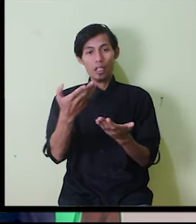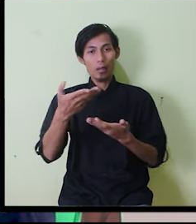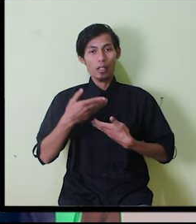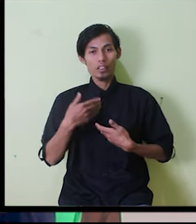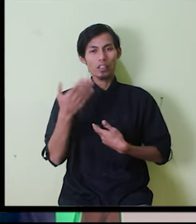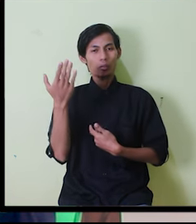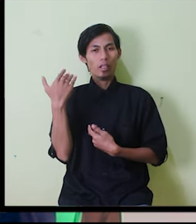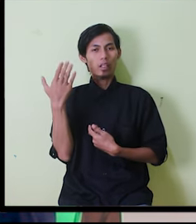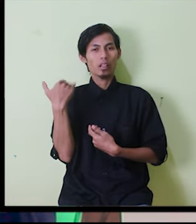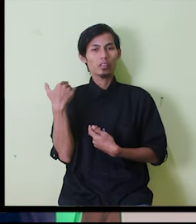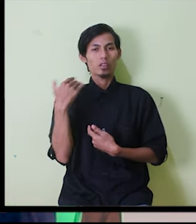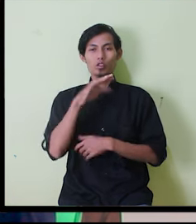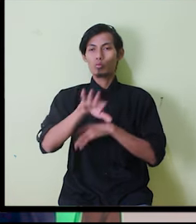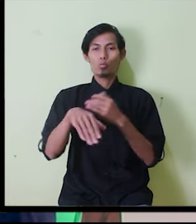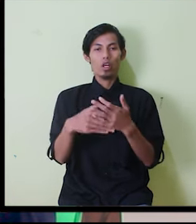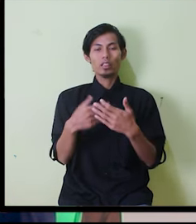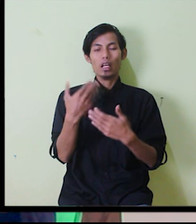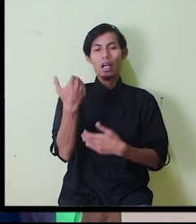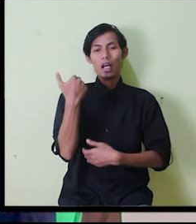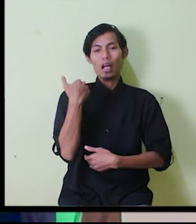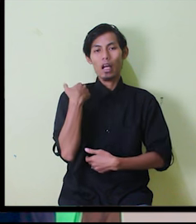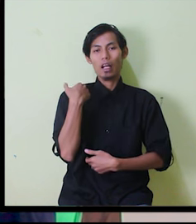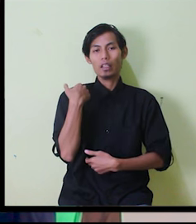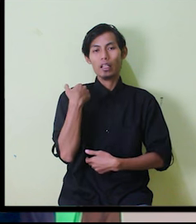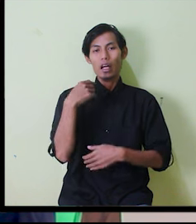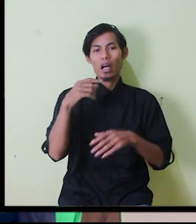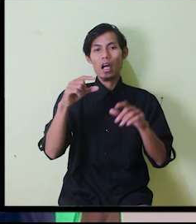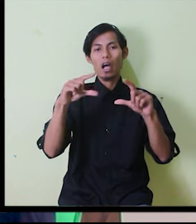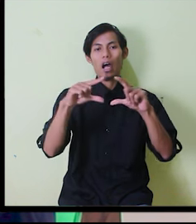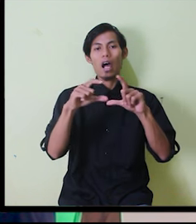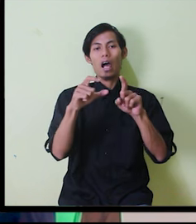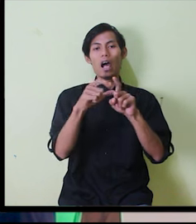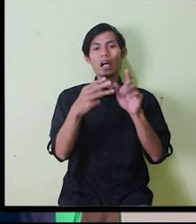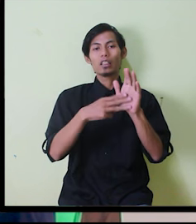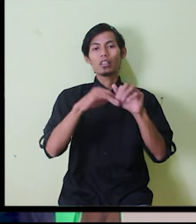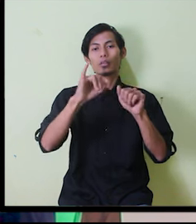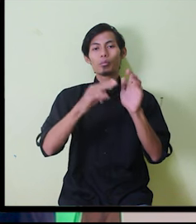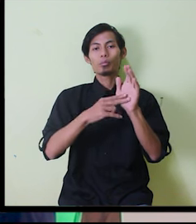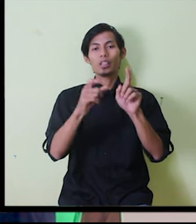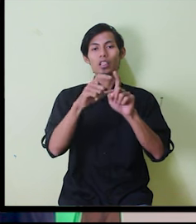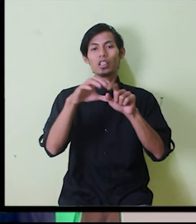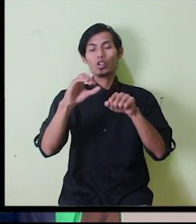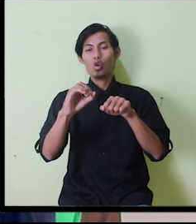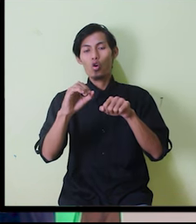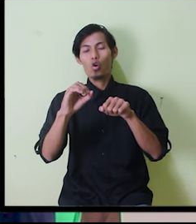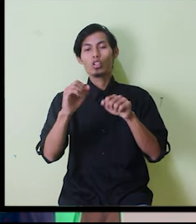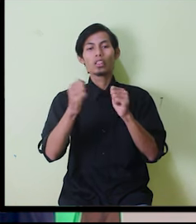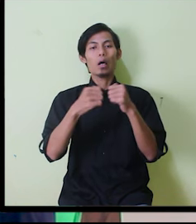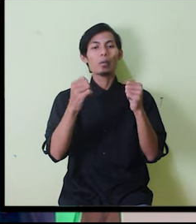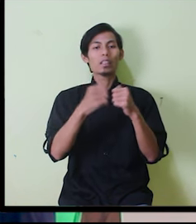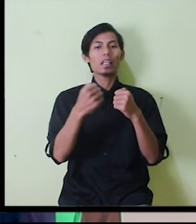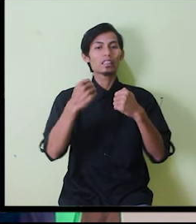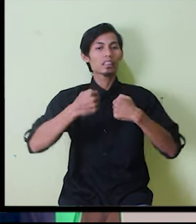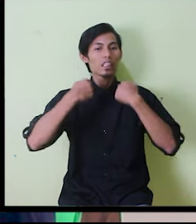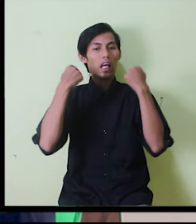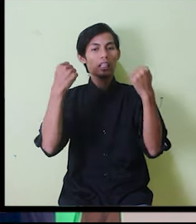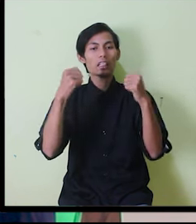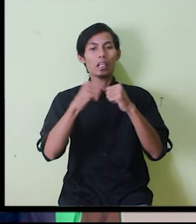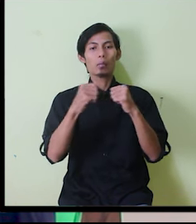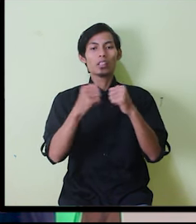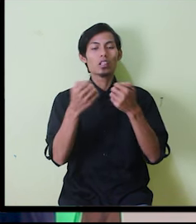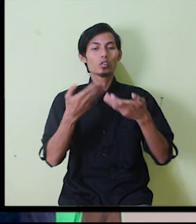itu ya semuanya sudah memiliki ATM induk jaminan kesehatan jaminan sosial Bahkan